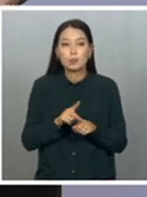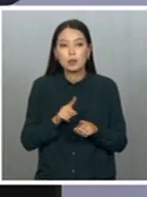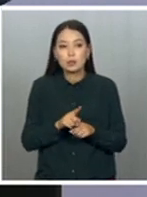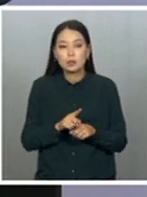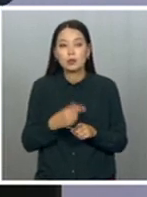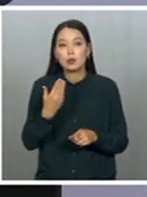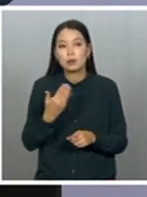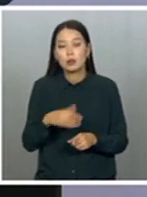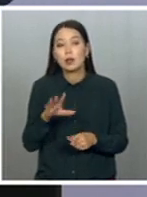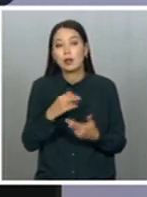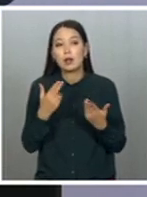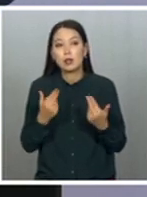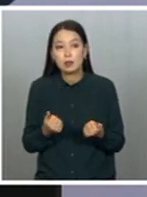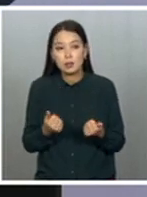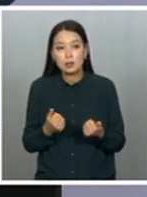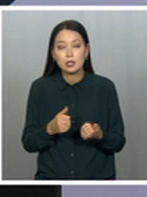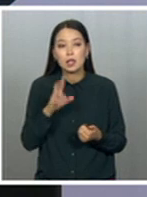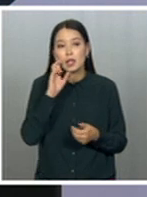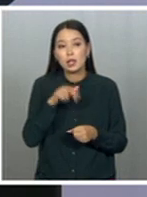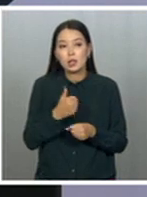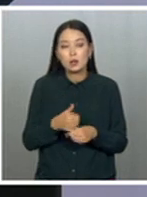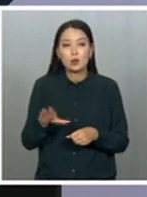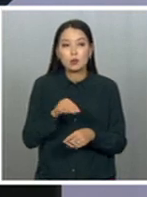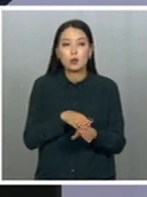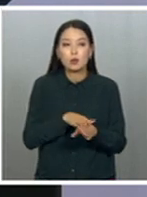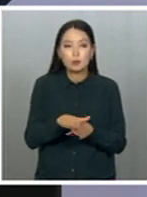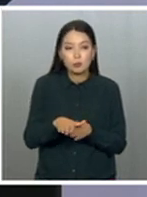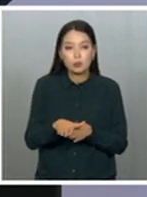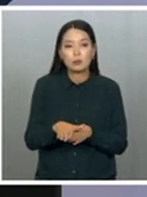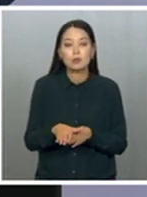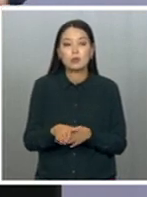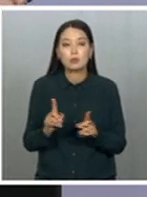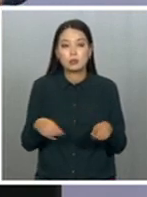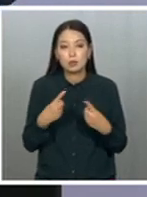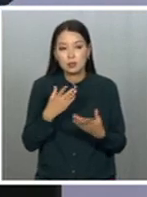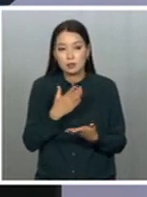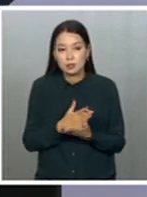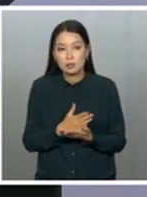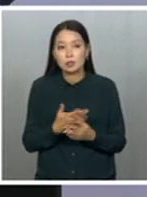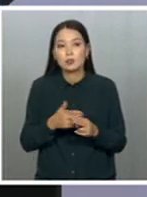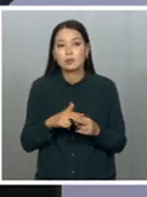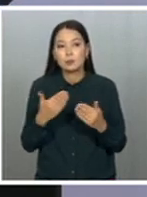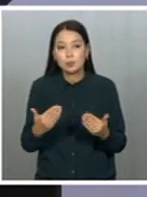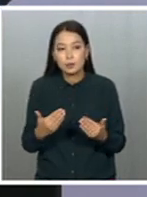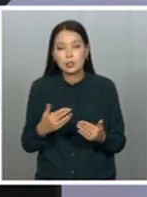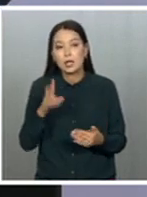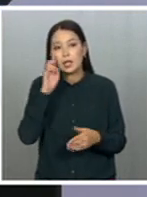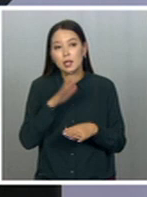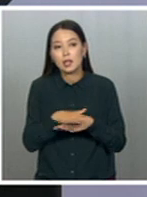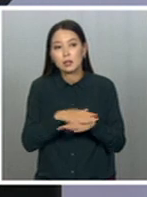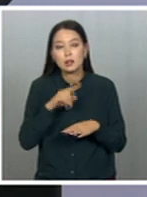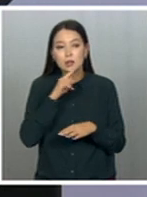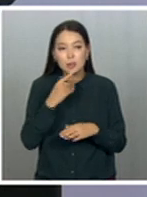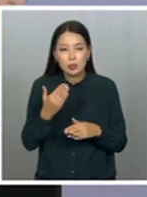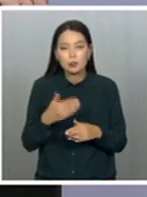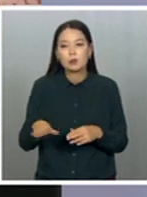ол әрине ел экономикасының түбегейлі жақсаруы еді. Оның айқын дәлелі ел экономикасы дағдарыстан